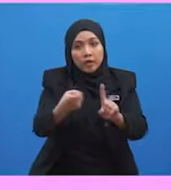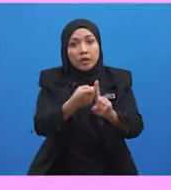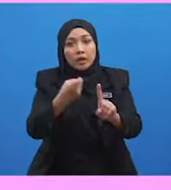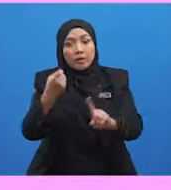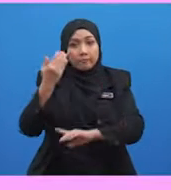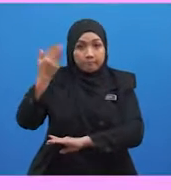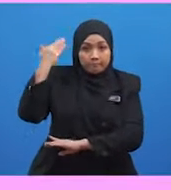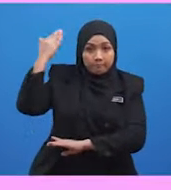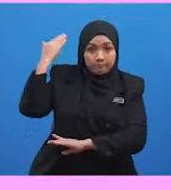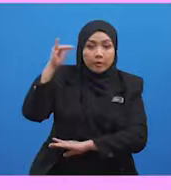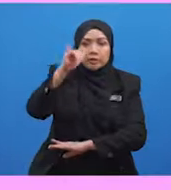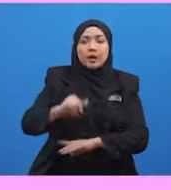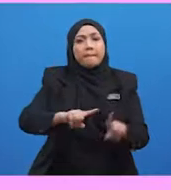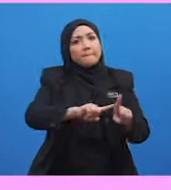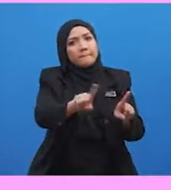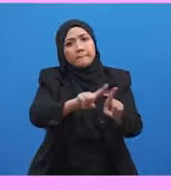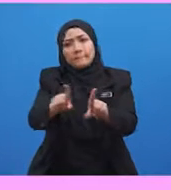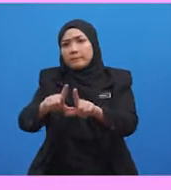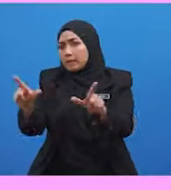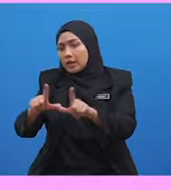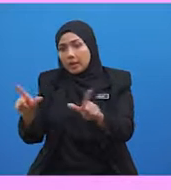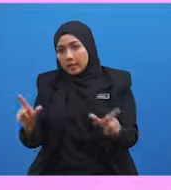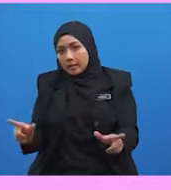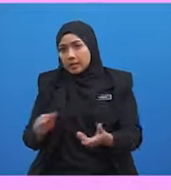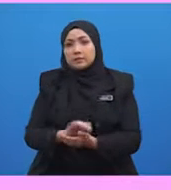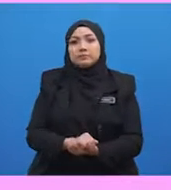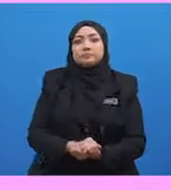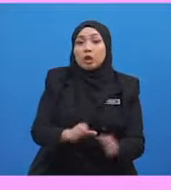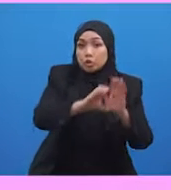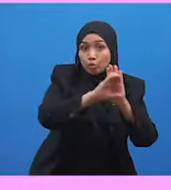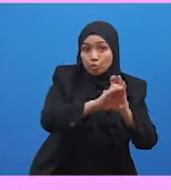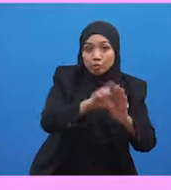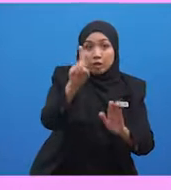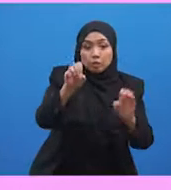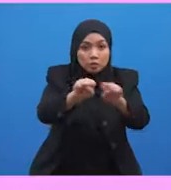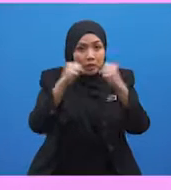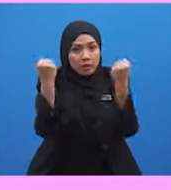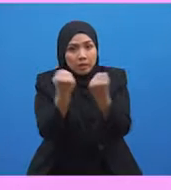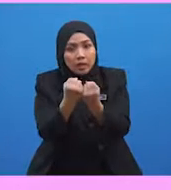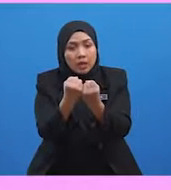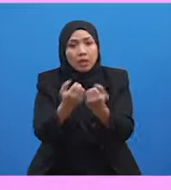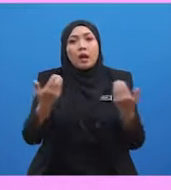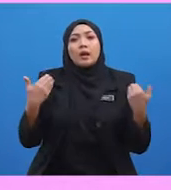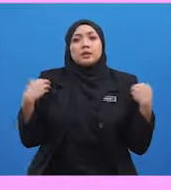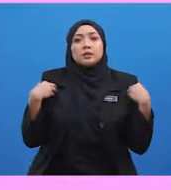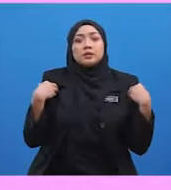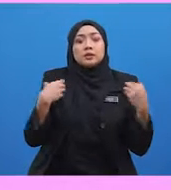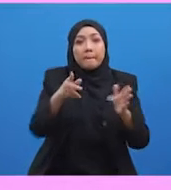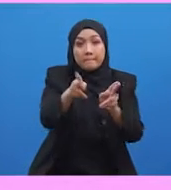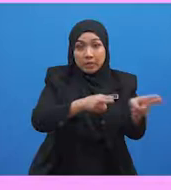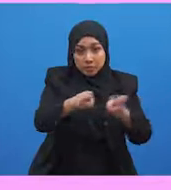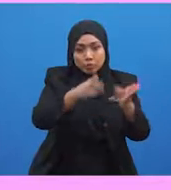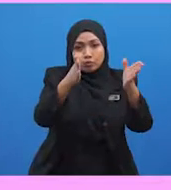belakang yang berbeza. Contohnya, sebuah syarikat mempunyai pengurus